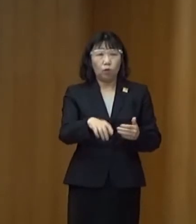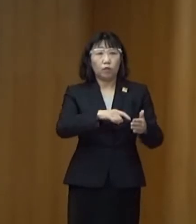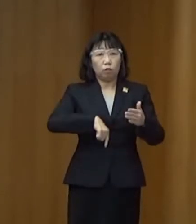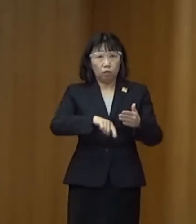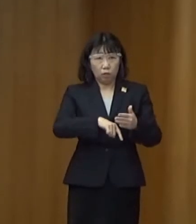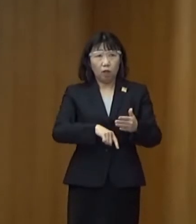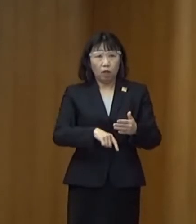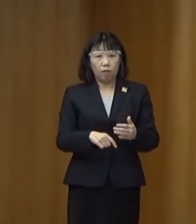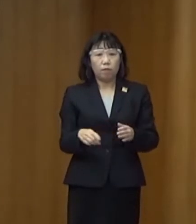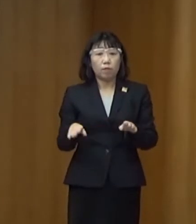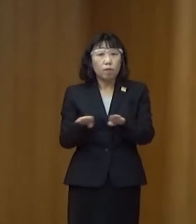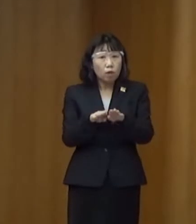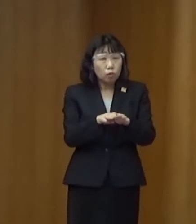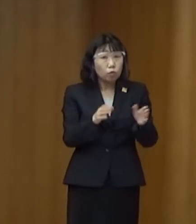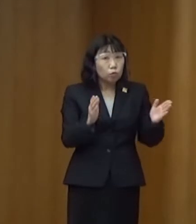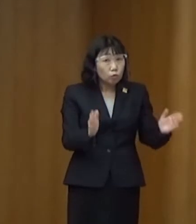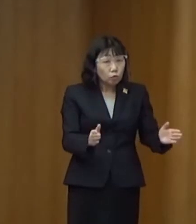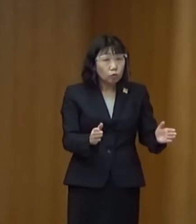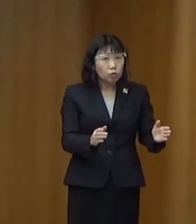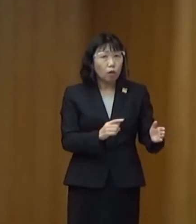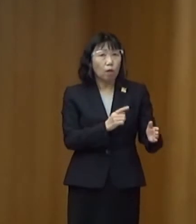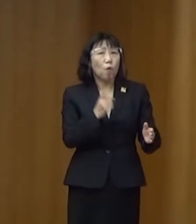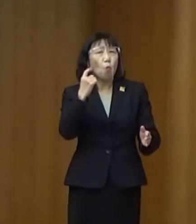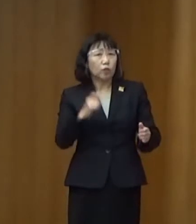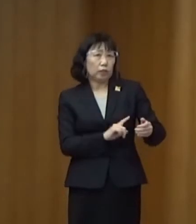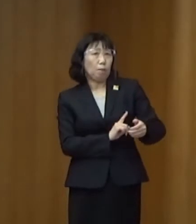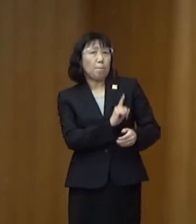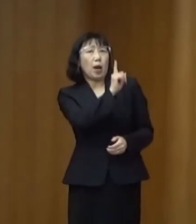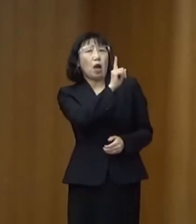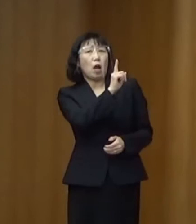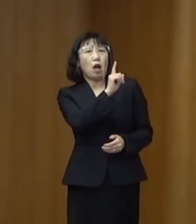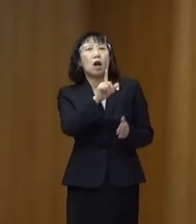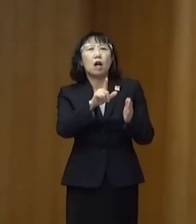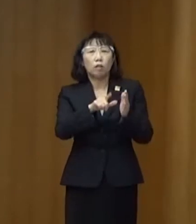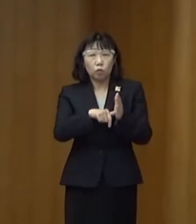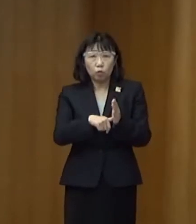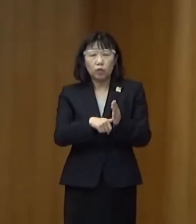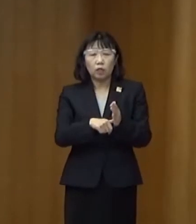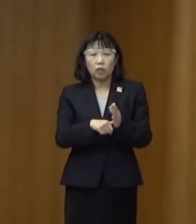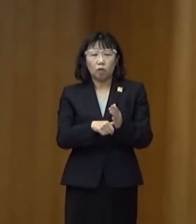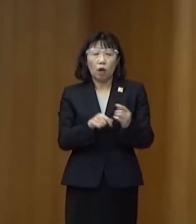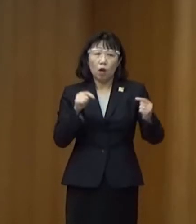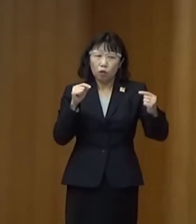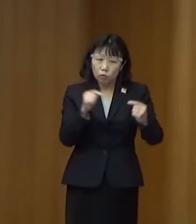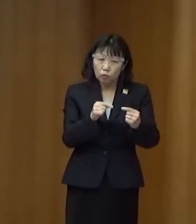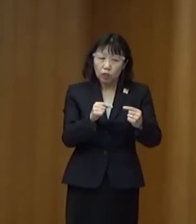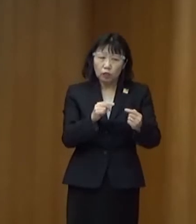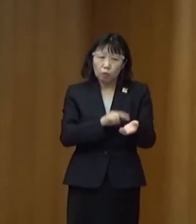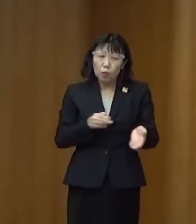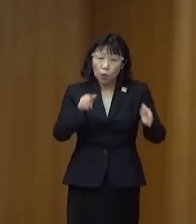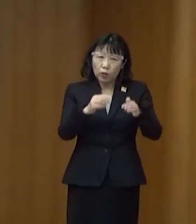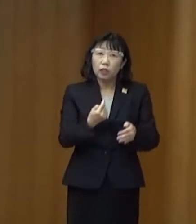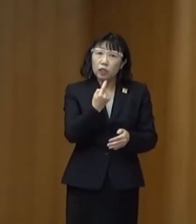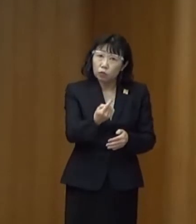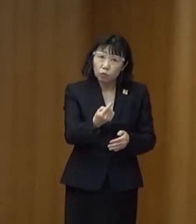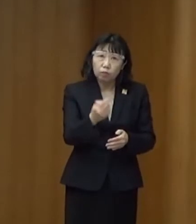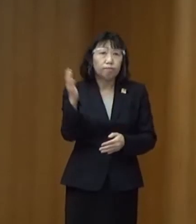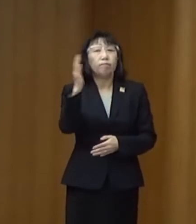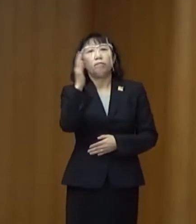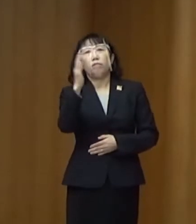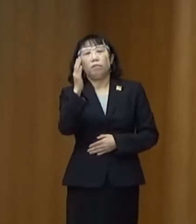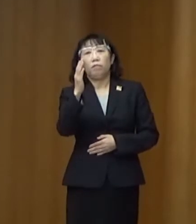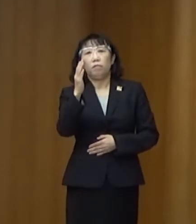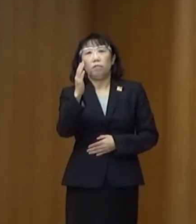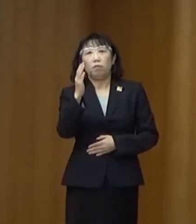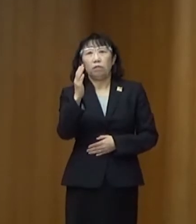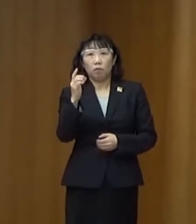この連休中ですね、発熱などの症状がある場合、直接医療機関を受診するのではなく、これは年末